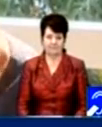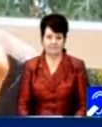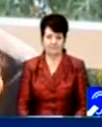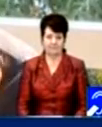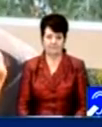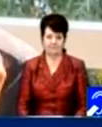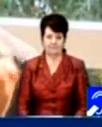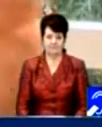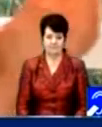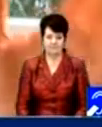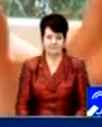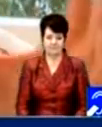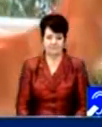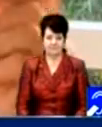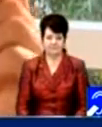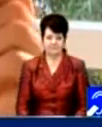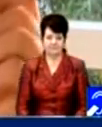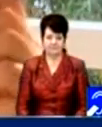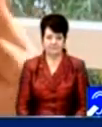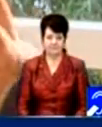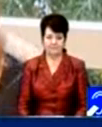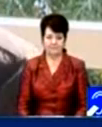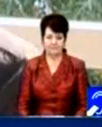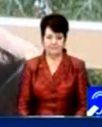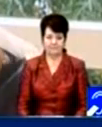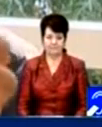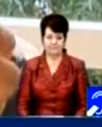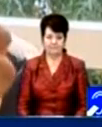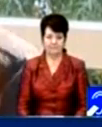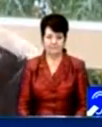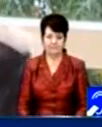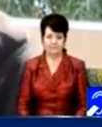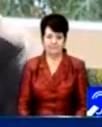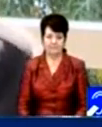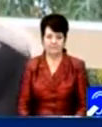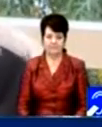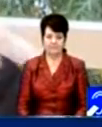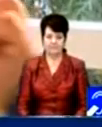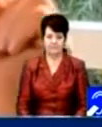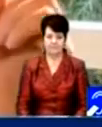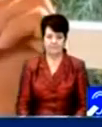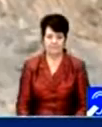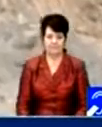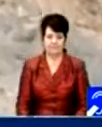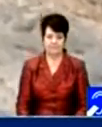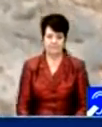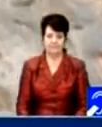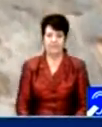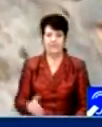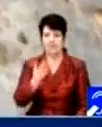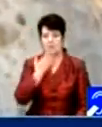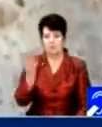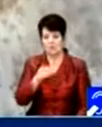des difficultés, on va autant avoir pour des voies pour débutants que des voies dans un niveau extrême. În ultimii